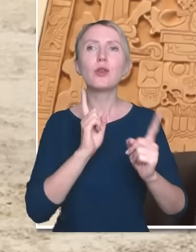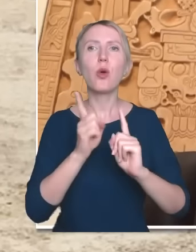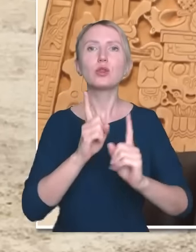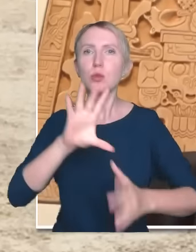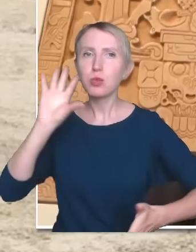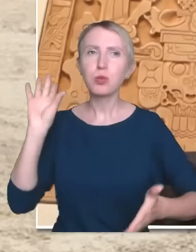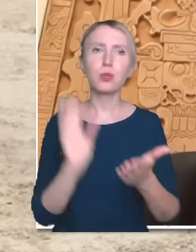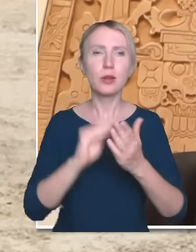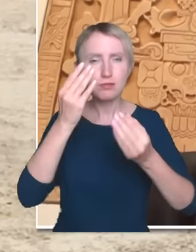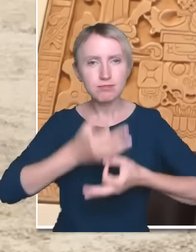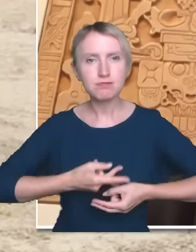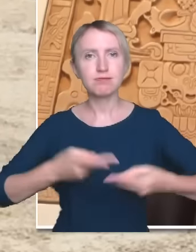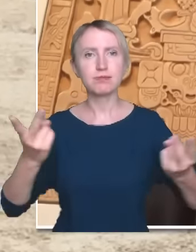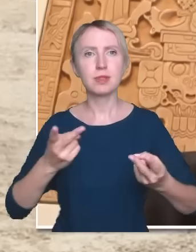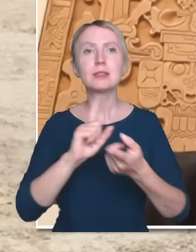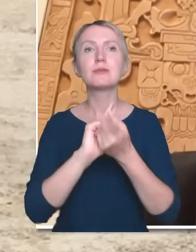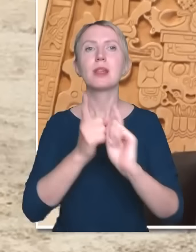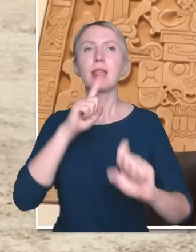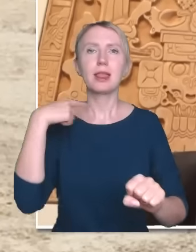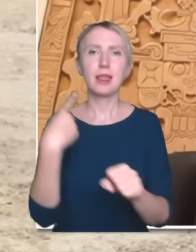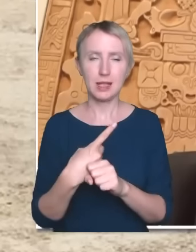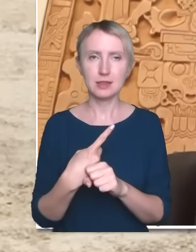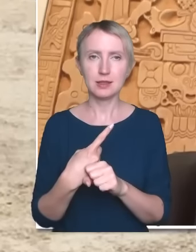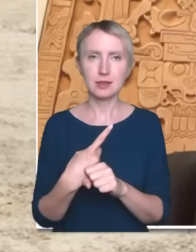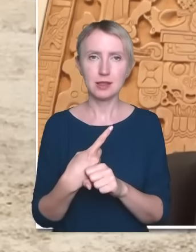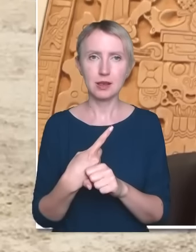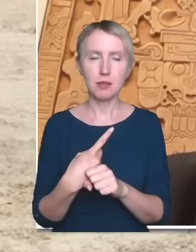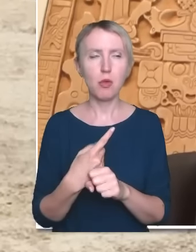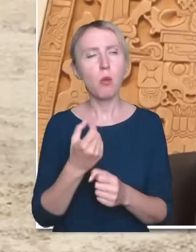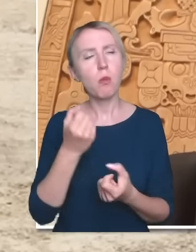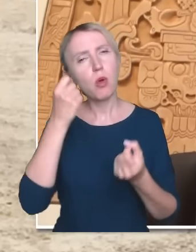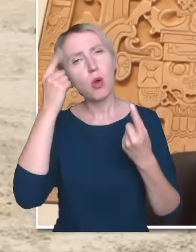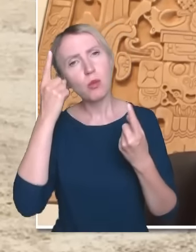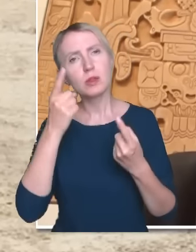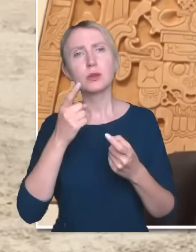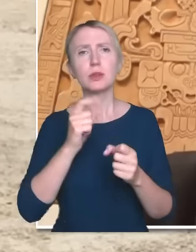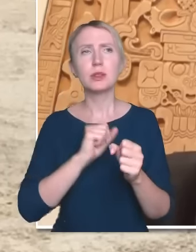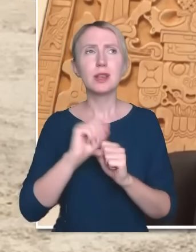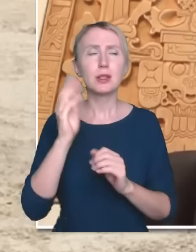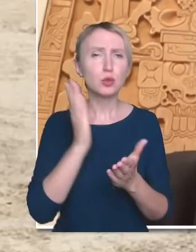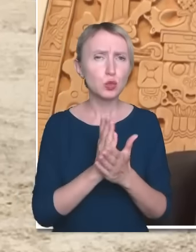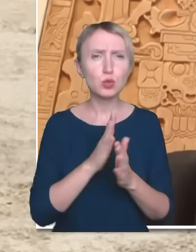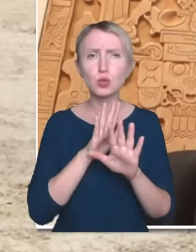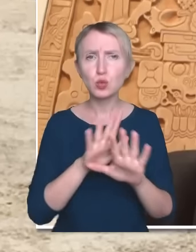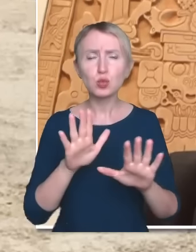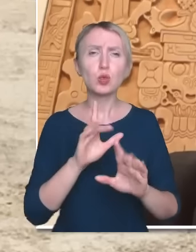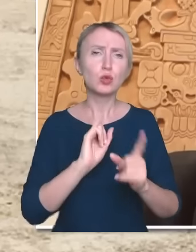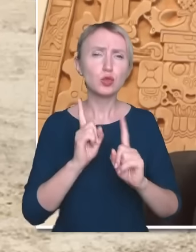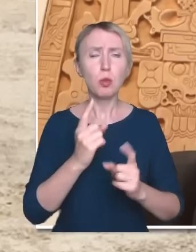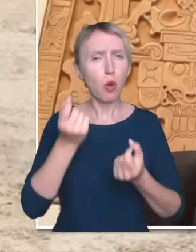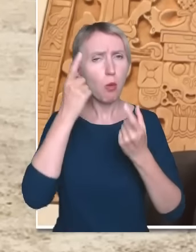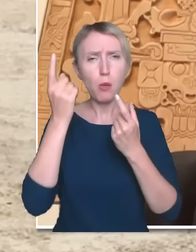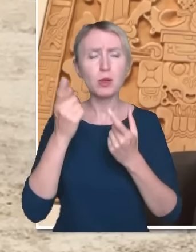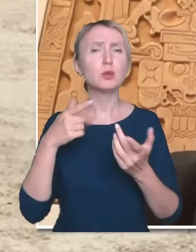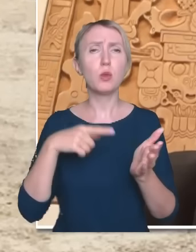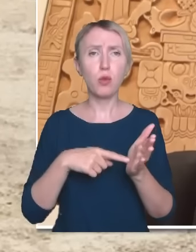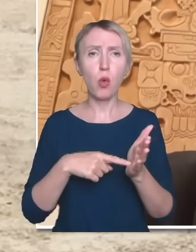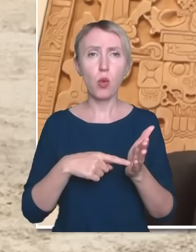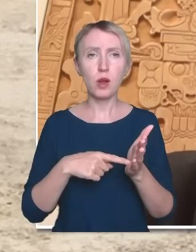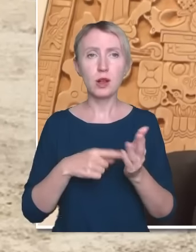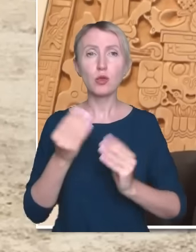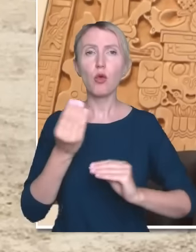i przekształci się w decyzję, bo koncepty, jak mamy dojść szybko do znacznie większych, o